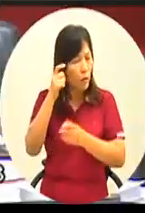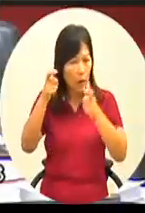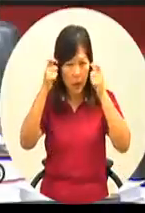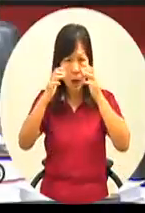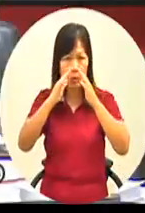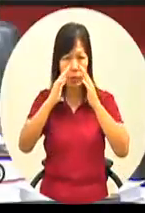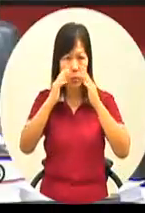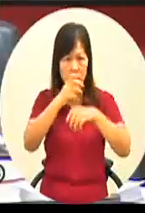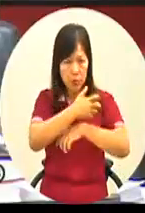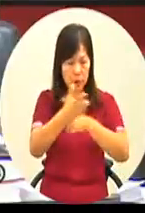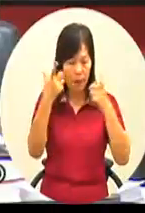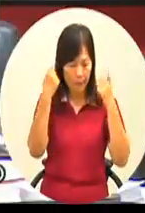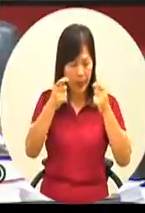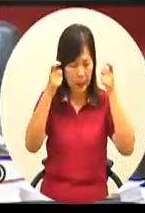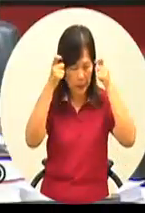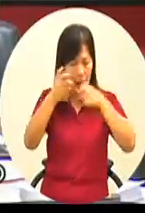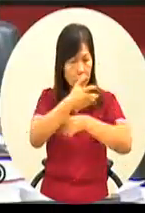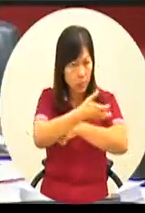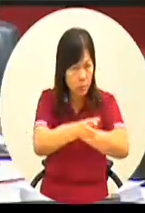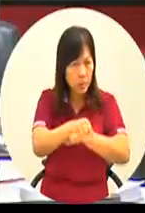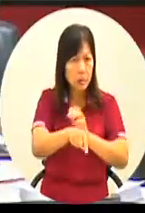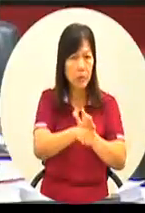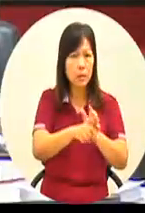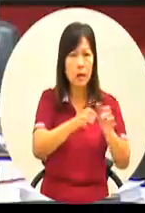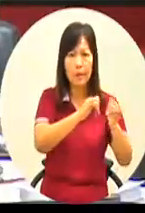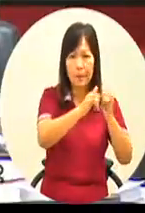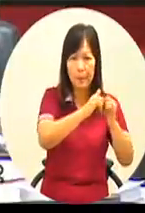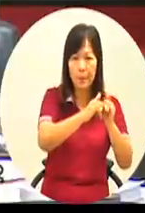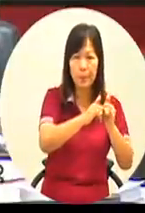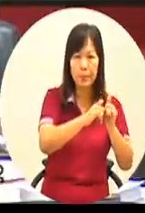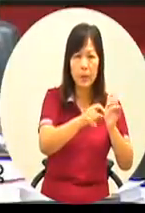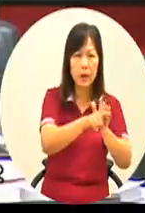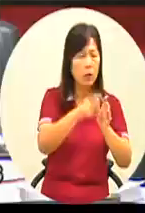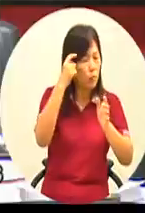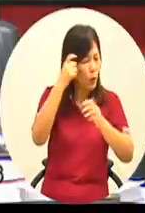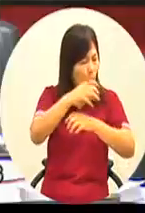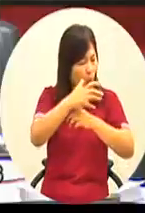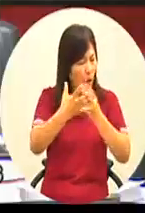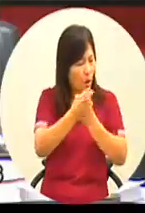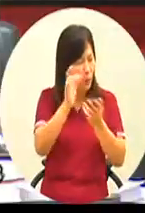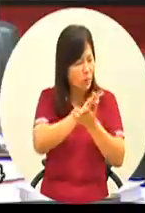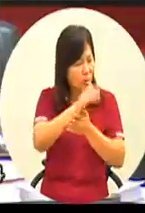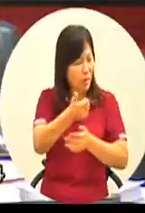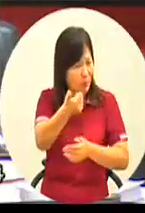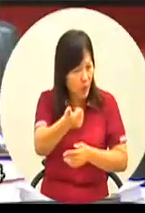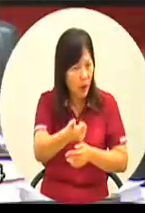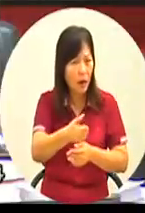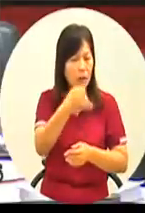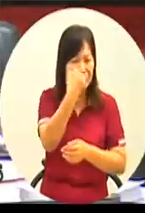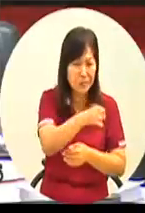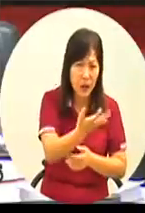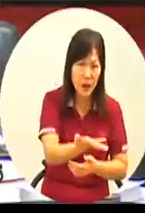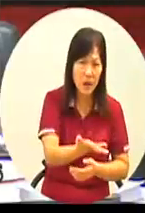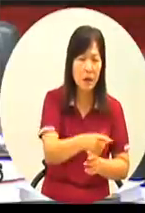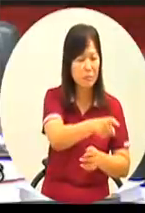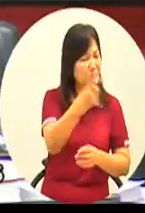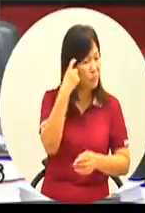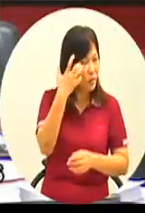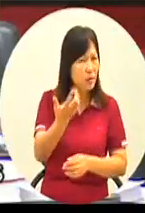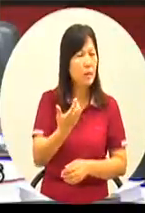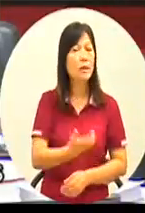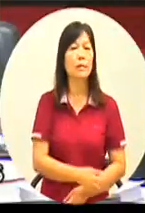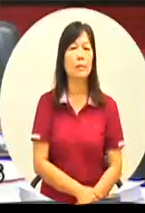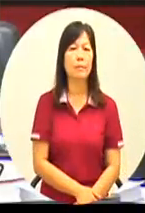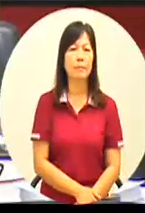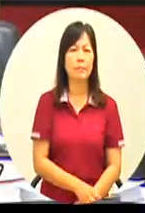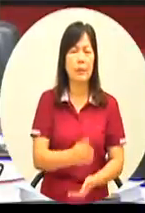县原来高雄县的百姓是认为说合并以后更好了，还是合并以后更不好了？你认为呢？